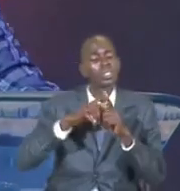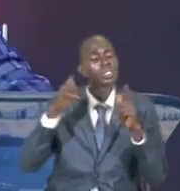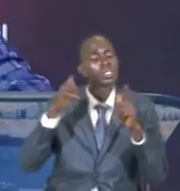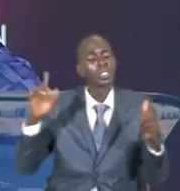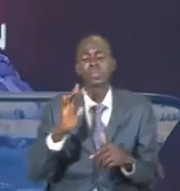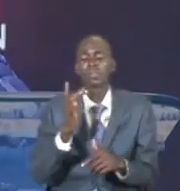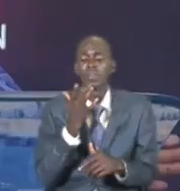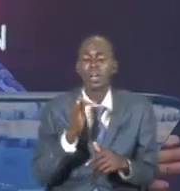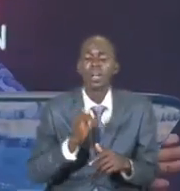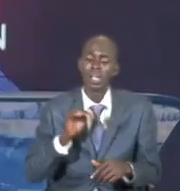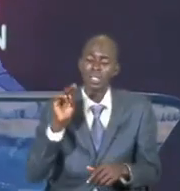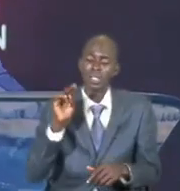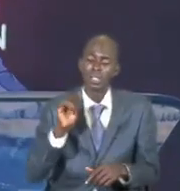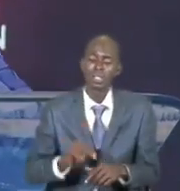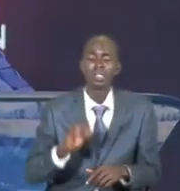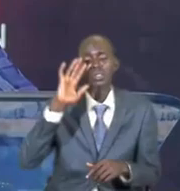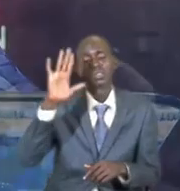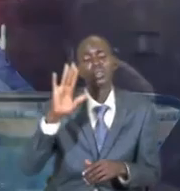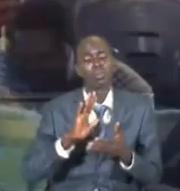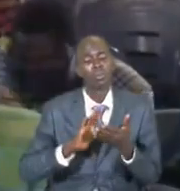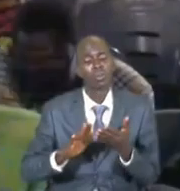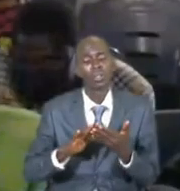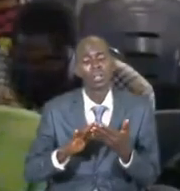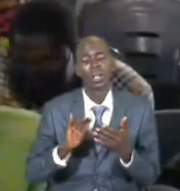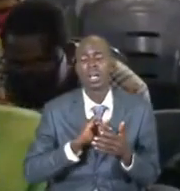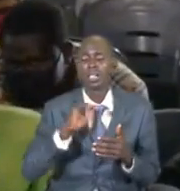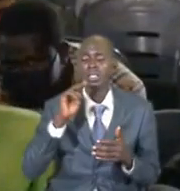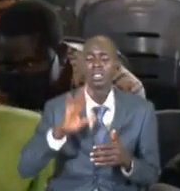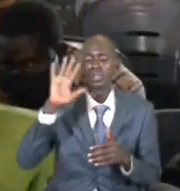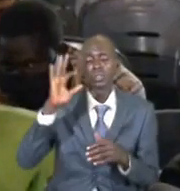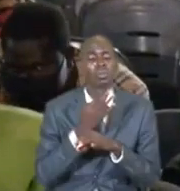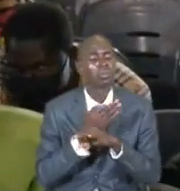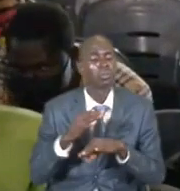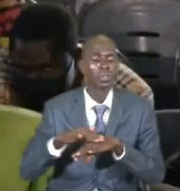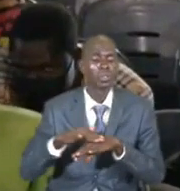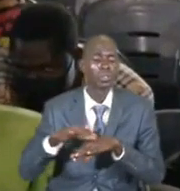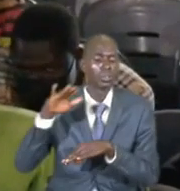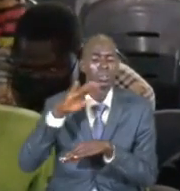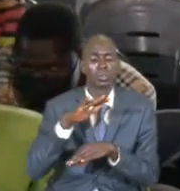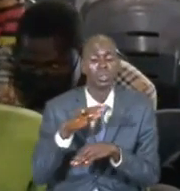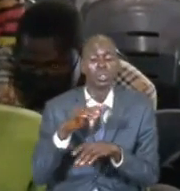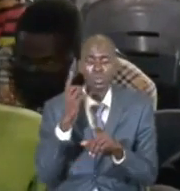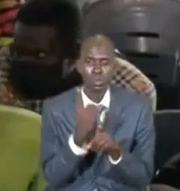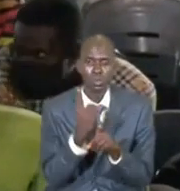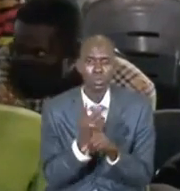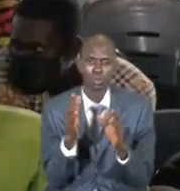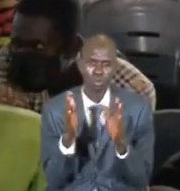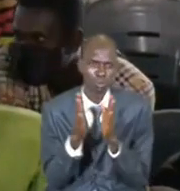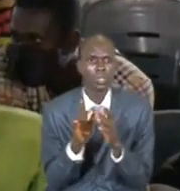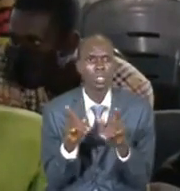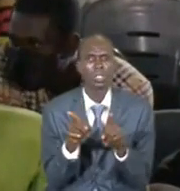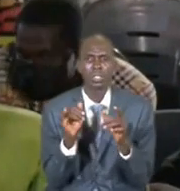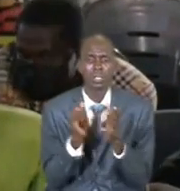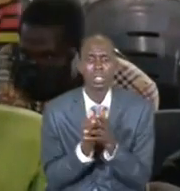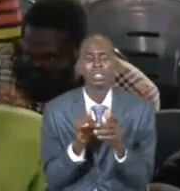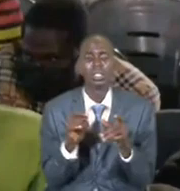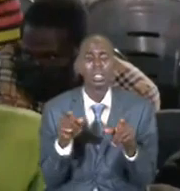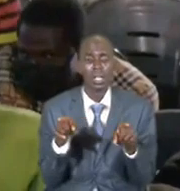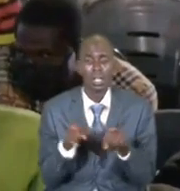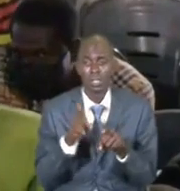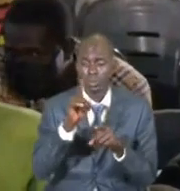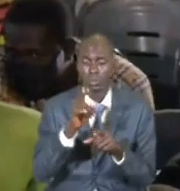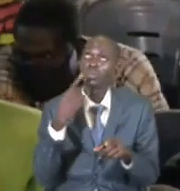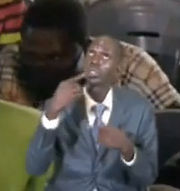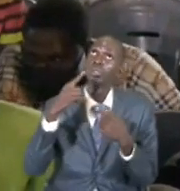ime ka m nwere onwe m. Ọ bụ ihe a na-achọ. Ozugbo ị gwara ya otu ahụ, ọ ga-eme ya. Ọ na-ele anya na ị ga-abụ onye a mụrụ ọzọ. Ugbu